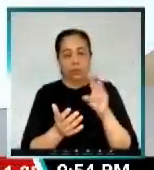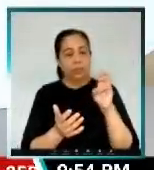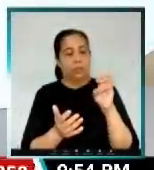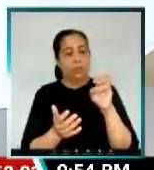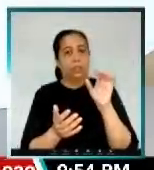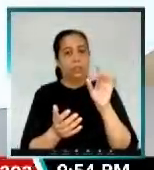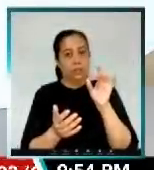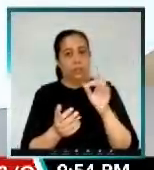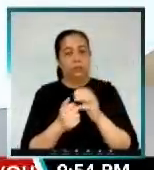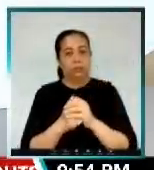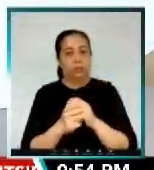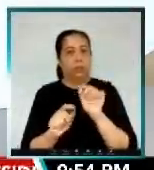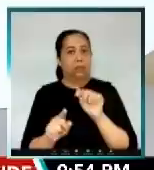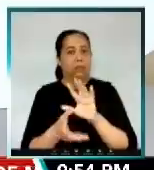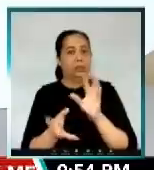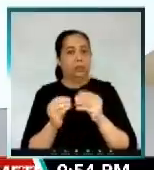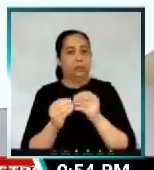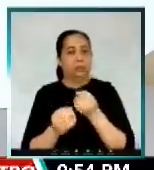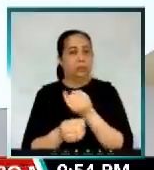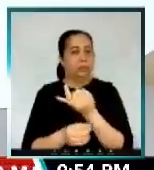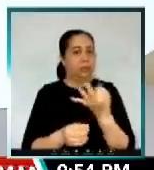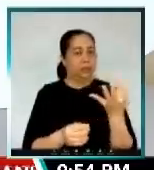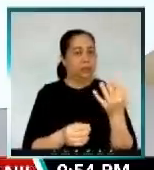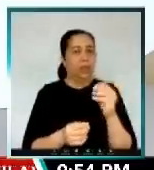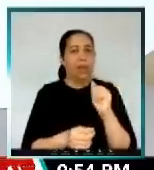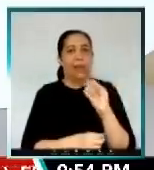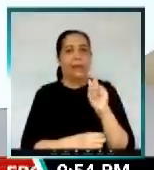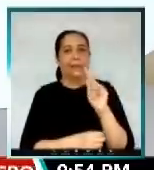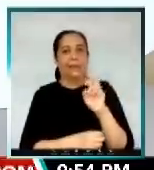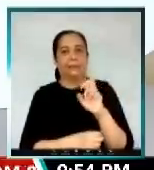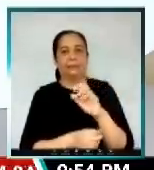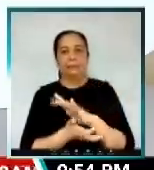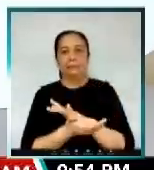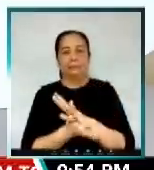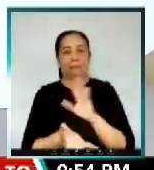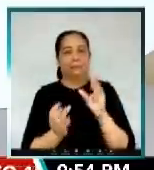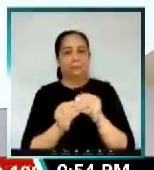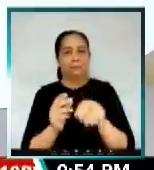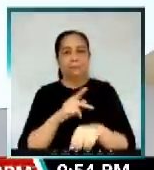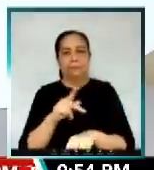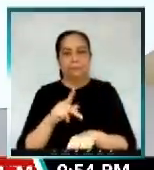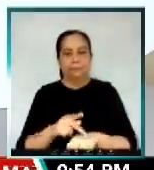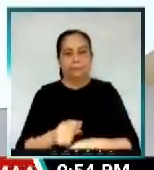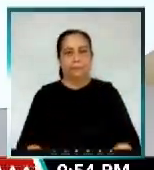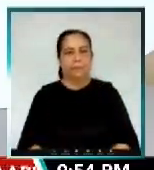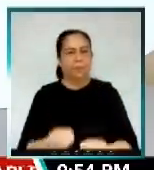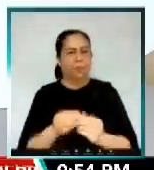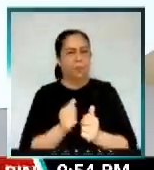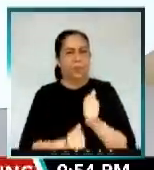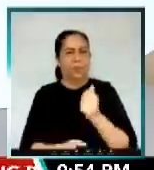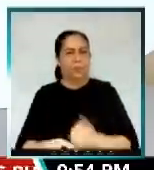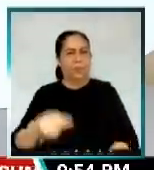124,680. Yan po ang bilang ng mga aktibong kaso ng COVID-19 sa buong bansa. Pinakamataas na bilang yan ng active